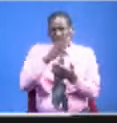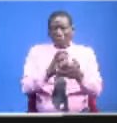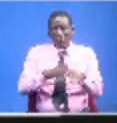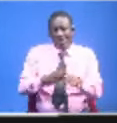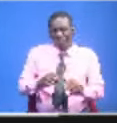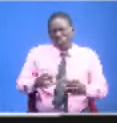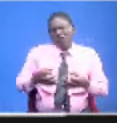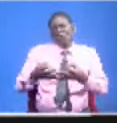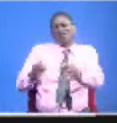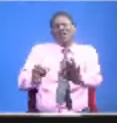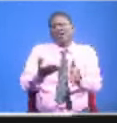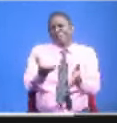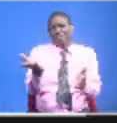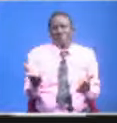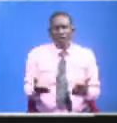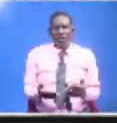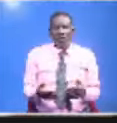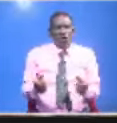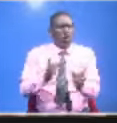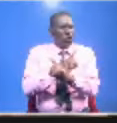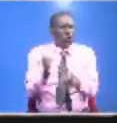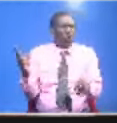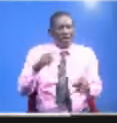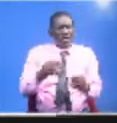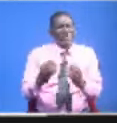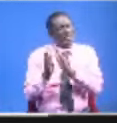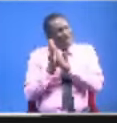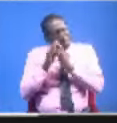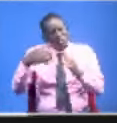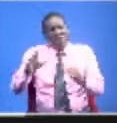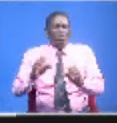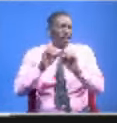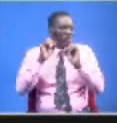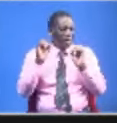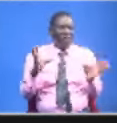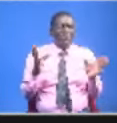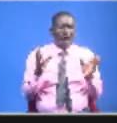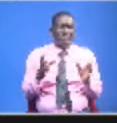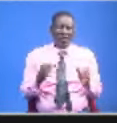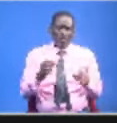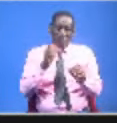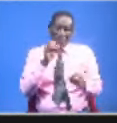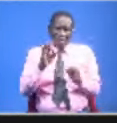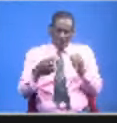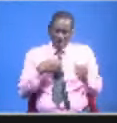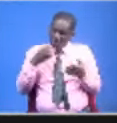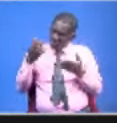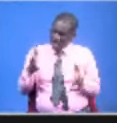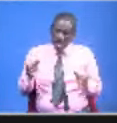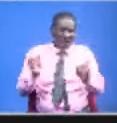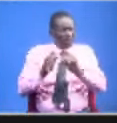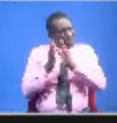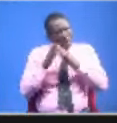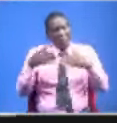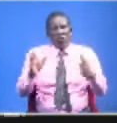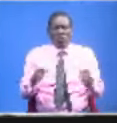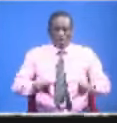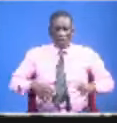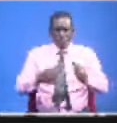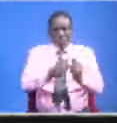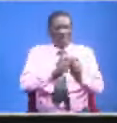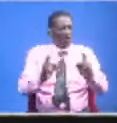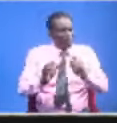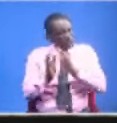the freedom. Juu hakuna siku amewahi lala nje kama niko. Kama mimi niko. Na tunaishi na yeye, hajawahi lala